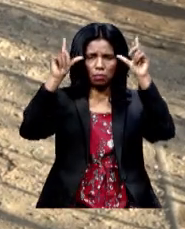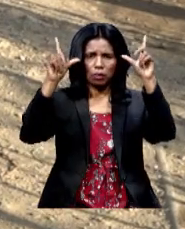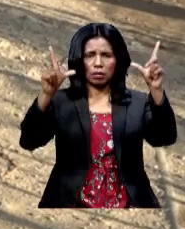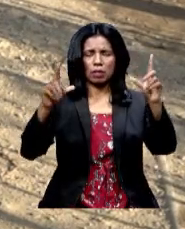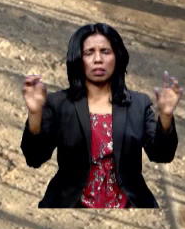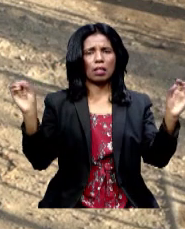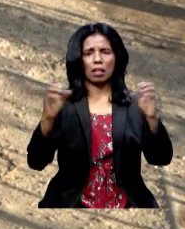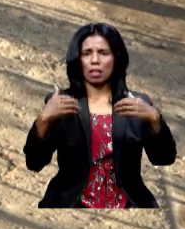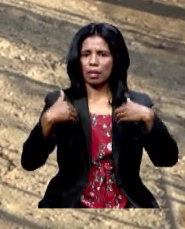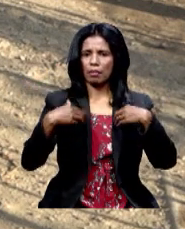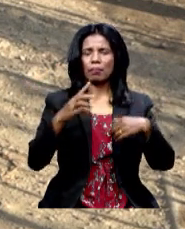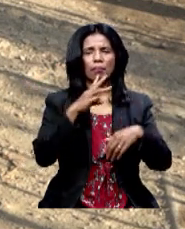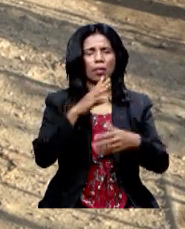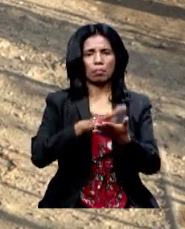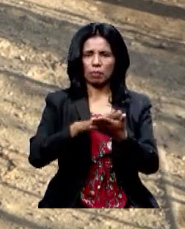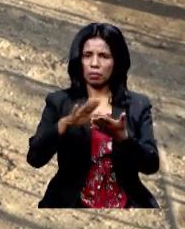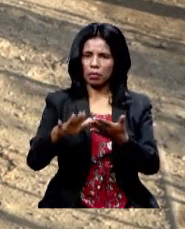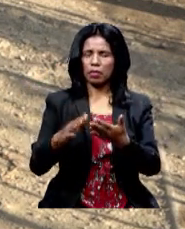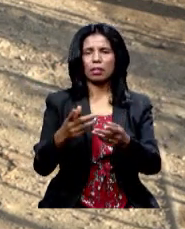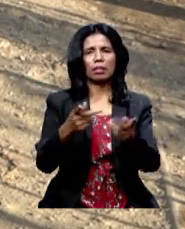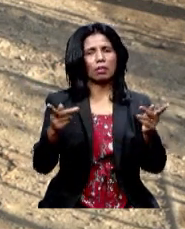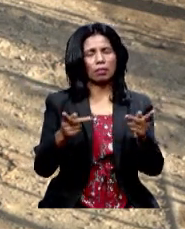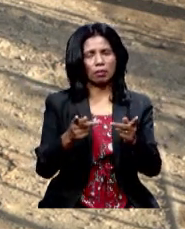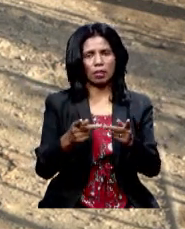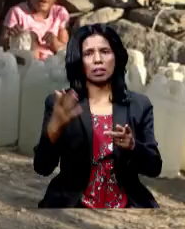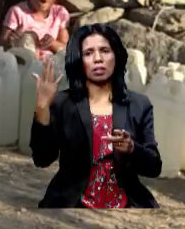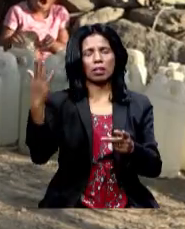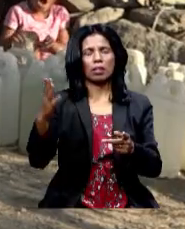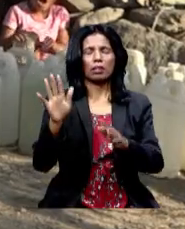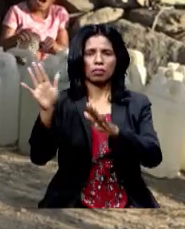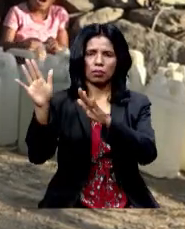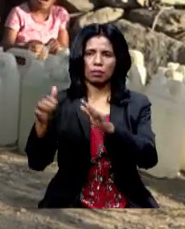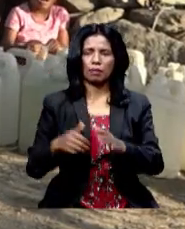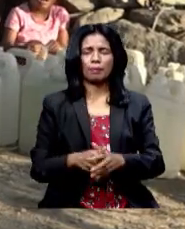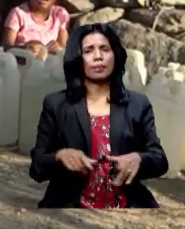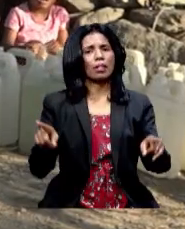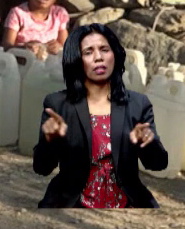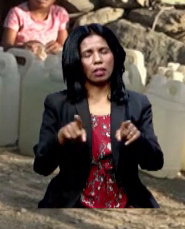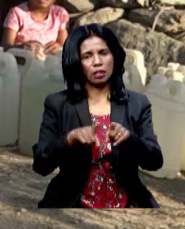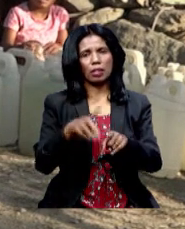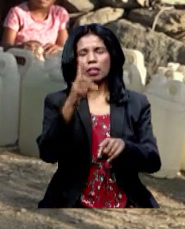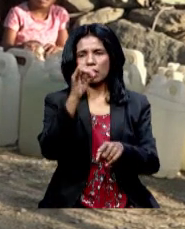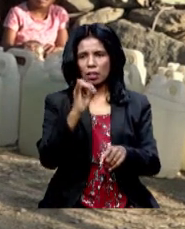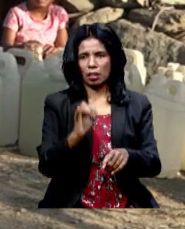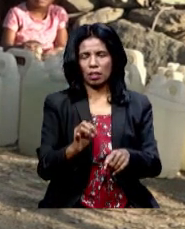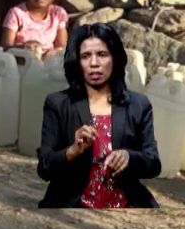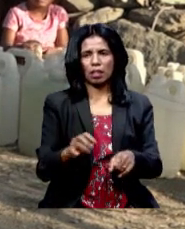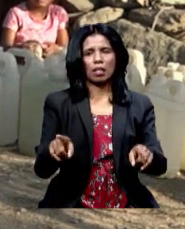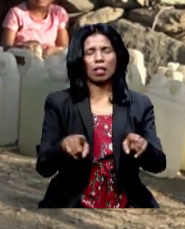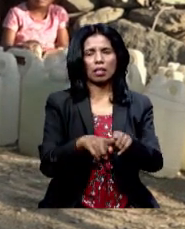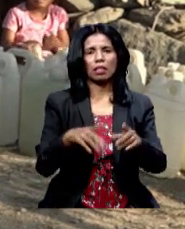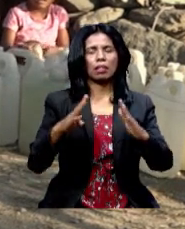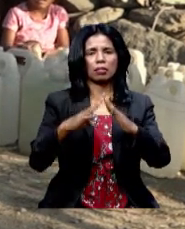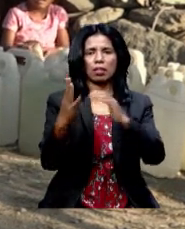falta ba bemos liu-liu ia area rurais. Hanesa mos iha dili nebe sai kapital